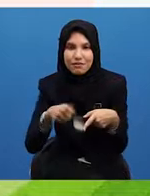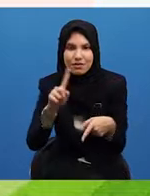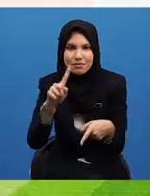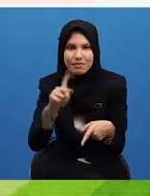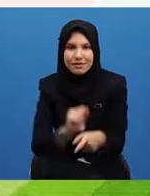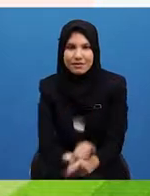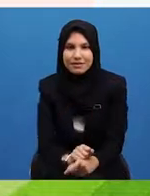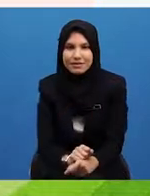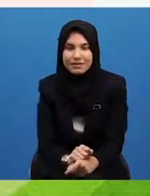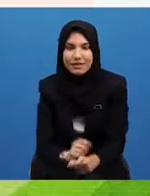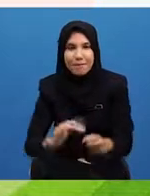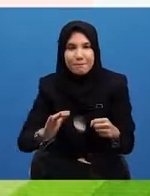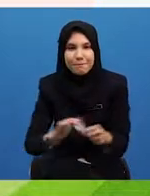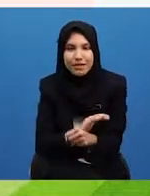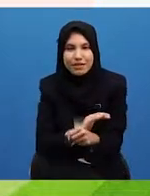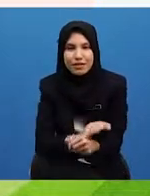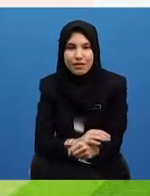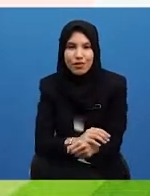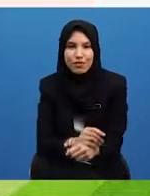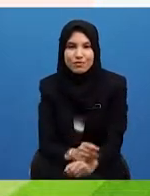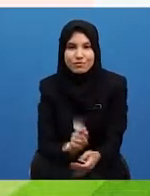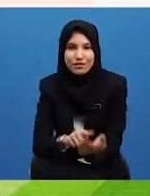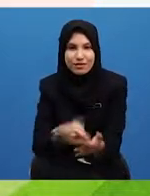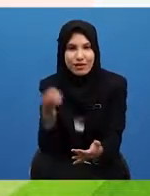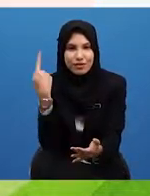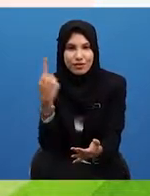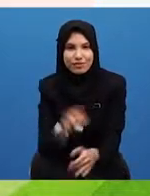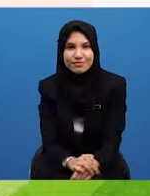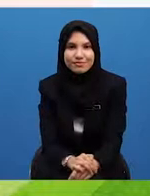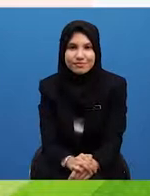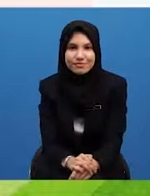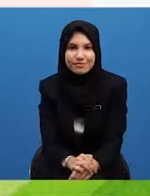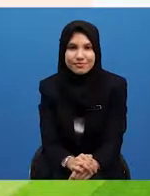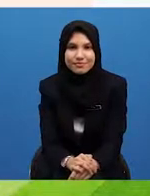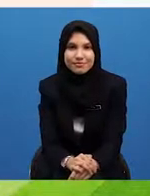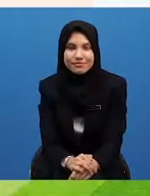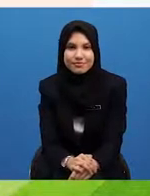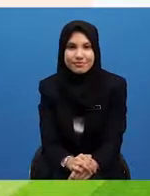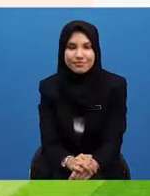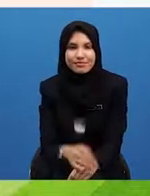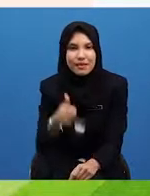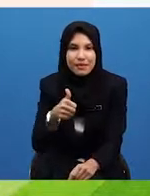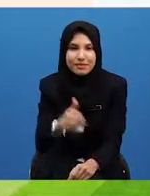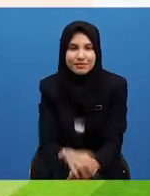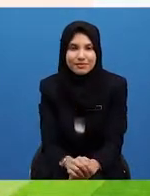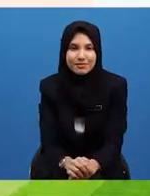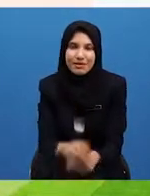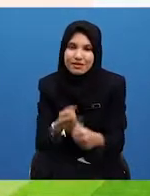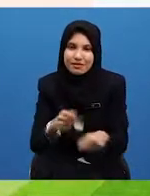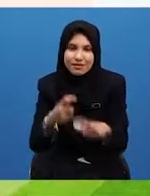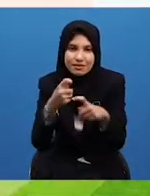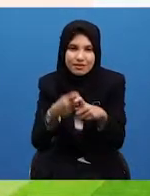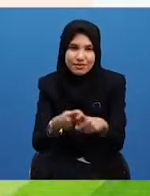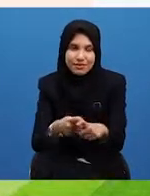manakah yang penuh dahulu Hai bagus sudah